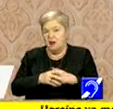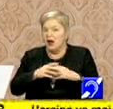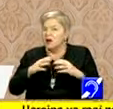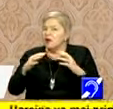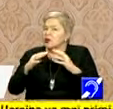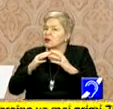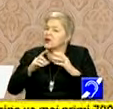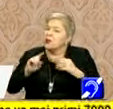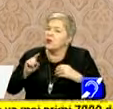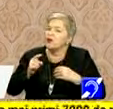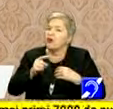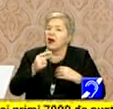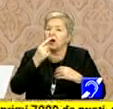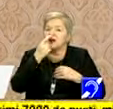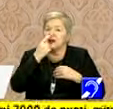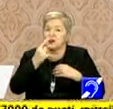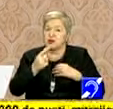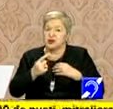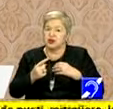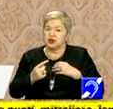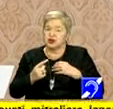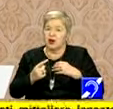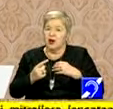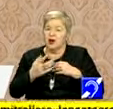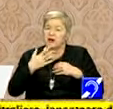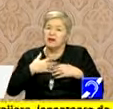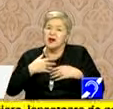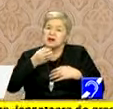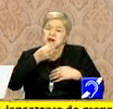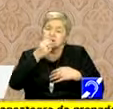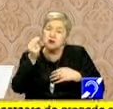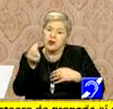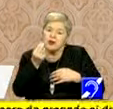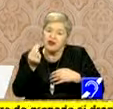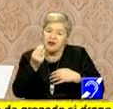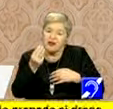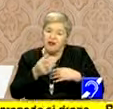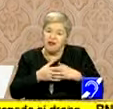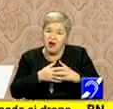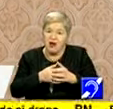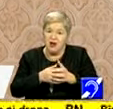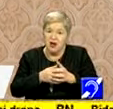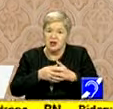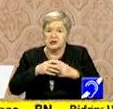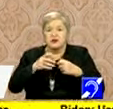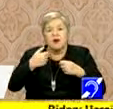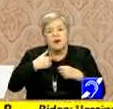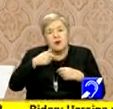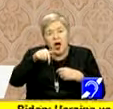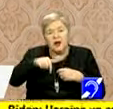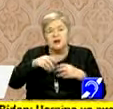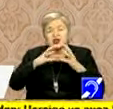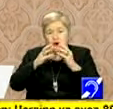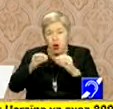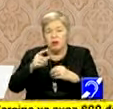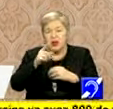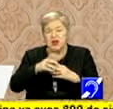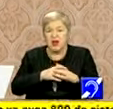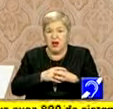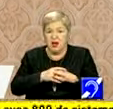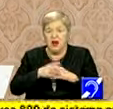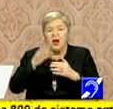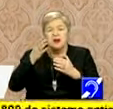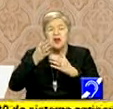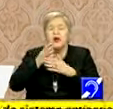inițiat de Putin, cred că sunt câteva lucruri pe care aș vrea să le împărtășesc societății din România. De-a